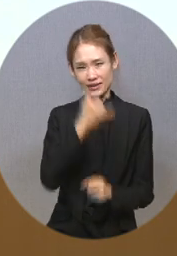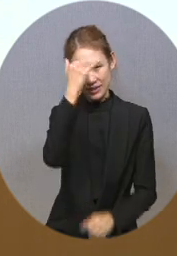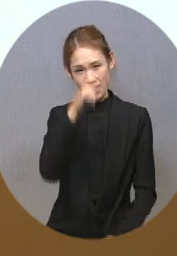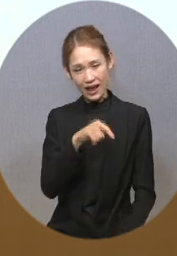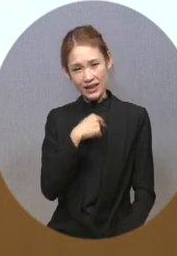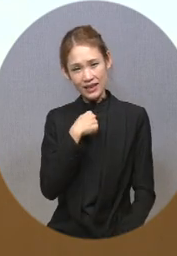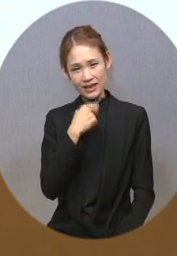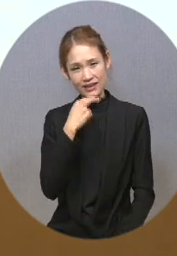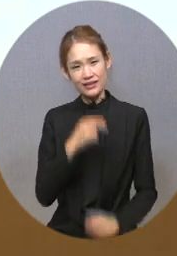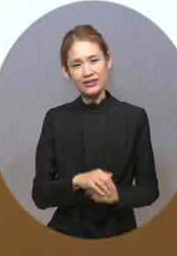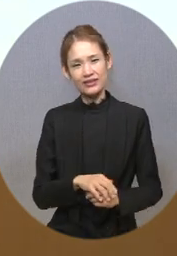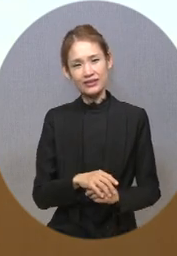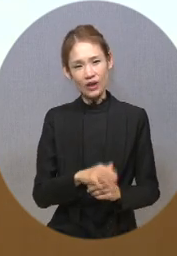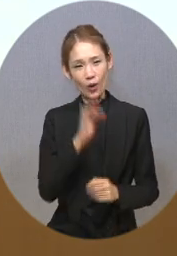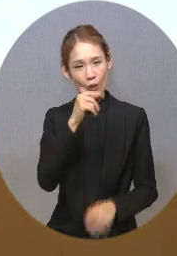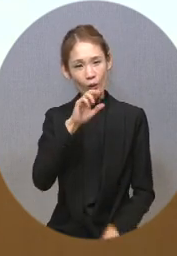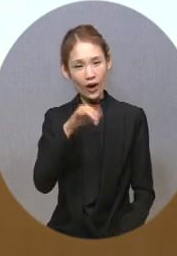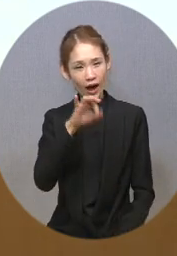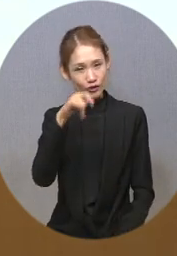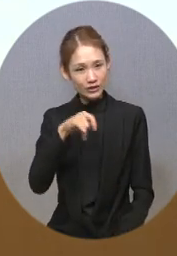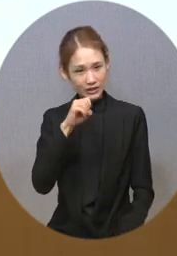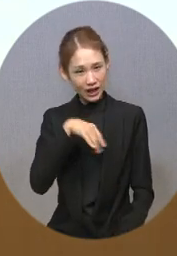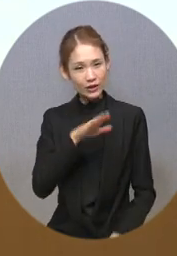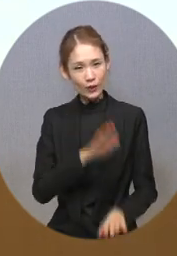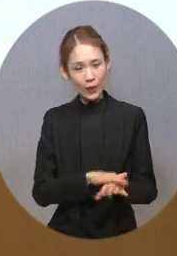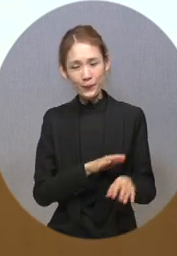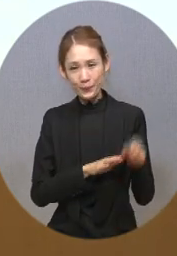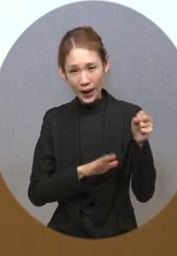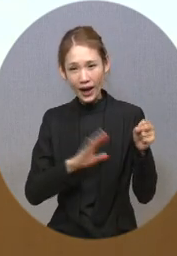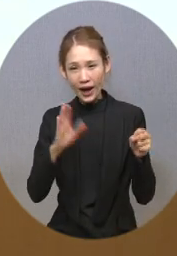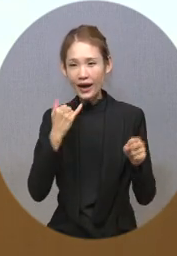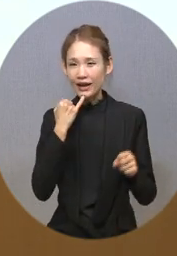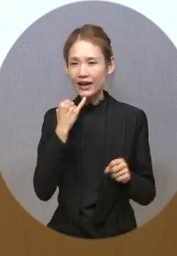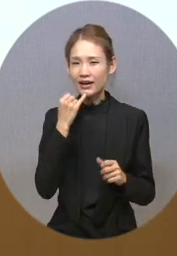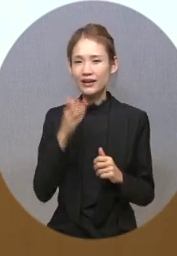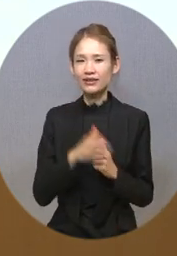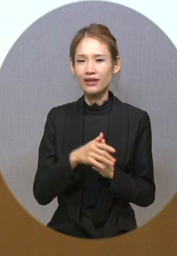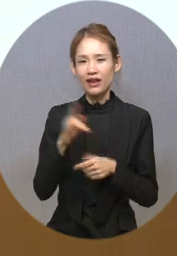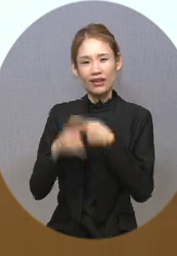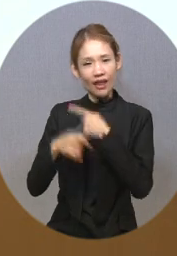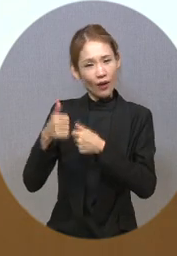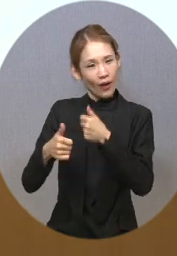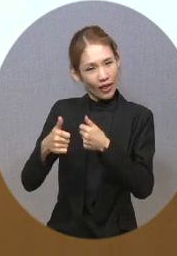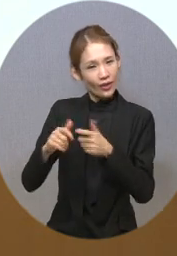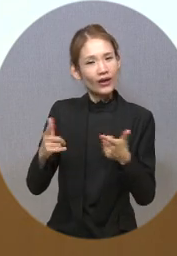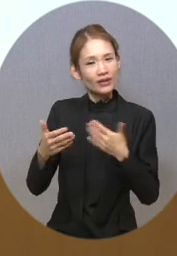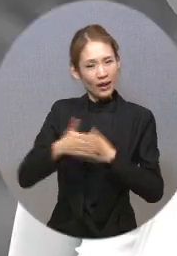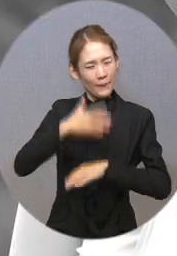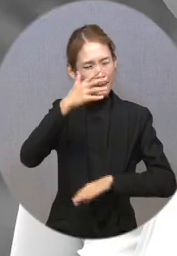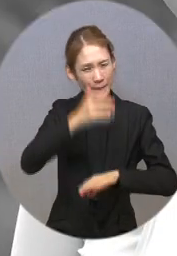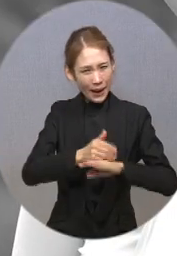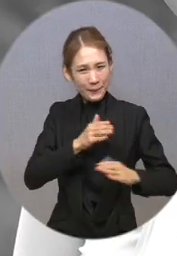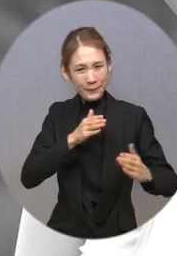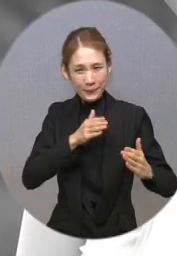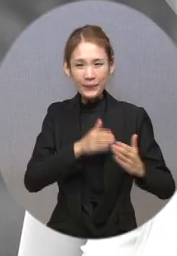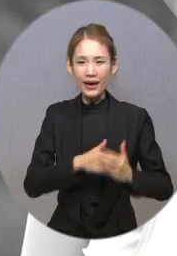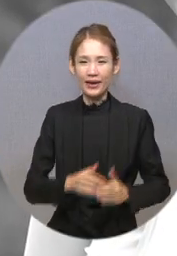홀 아웃을 그냥 손으로 짚고 가도 되는데, 대회도 아닌데, 그렇게 끝까지